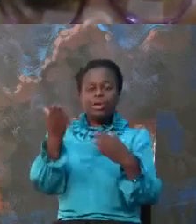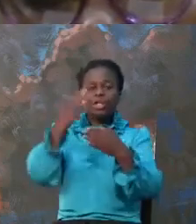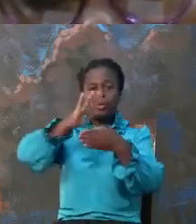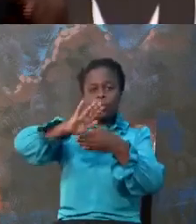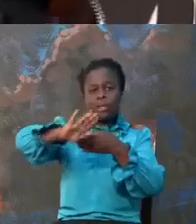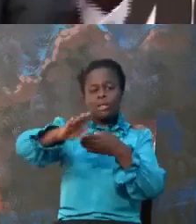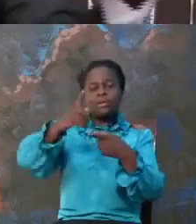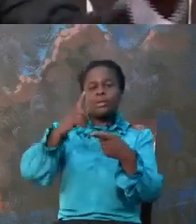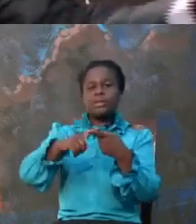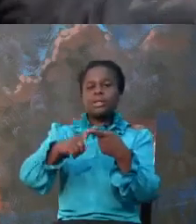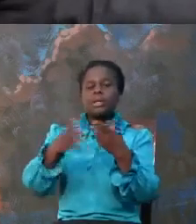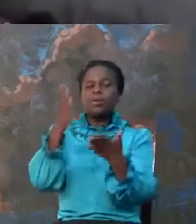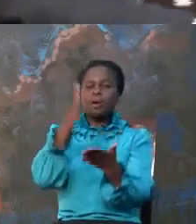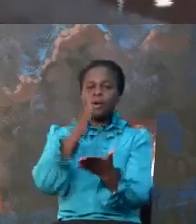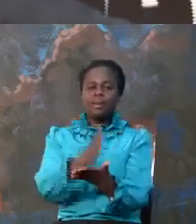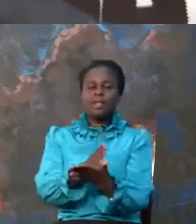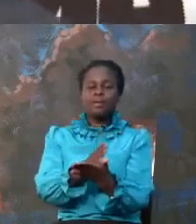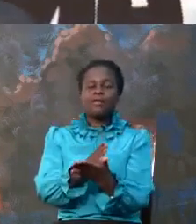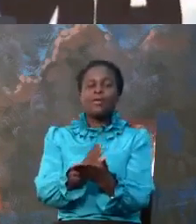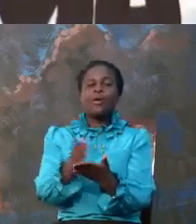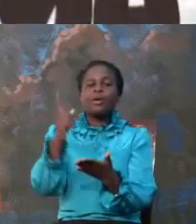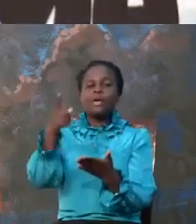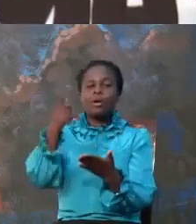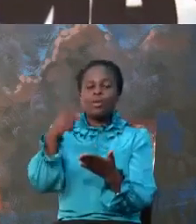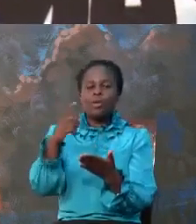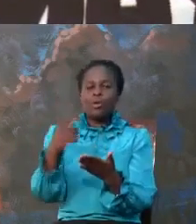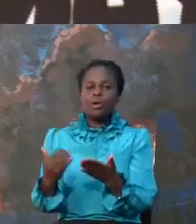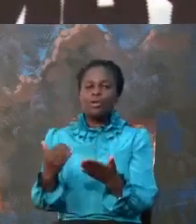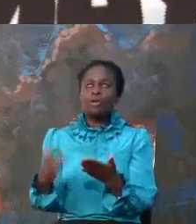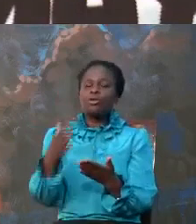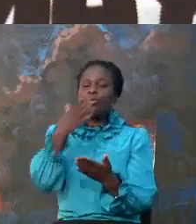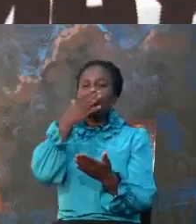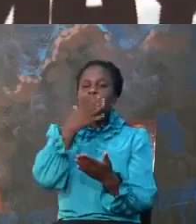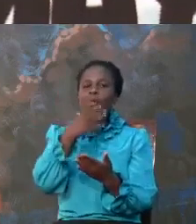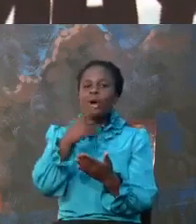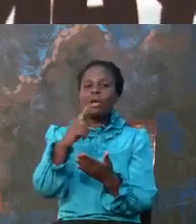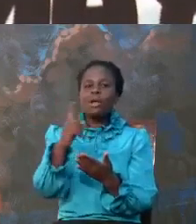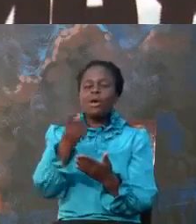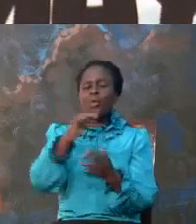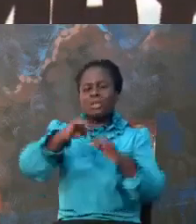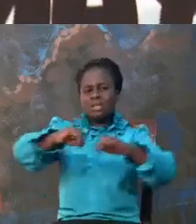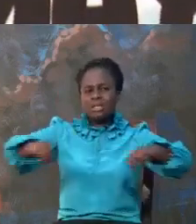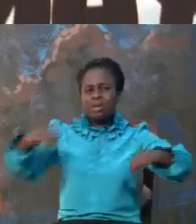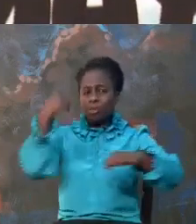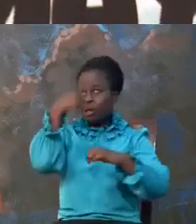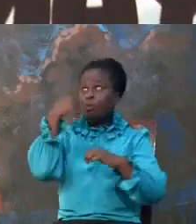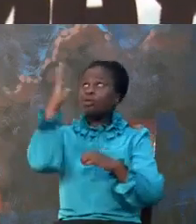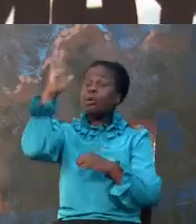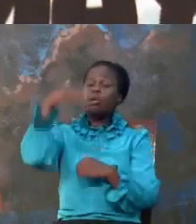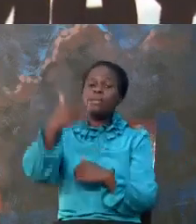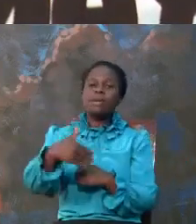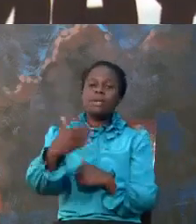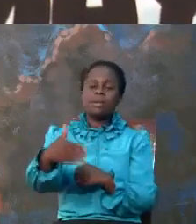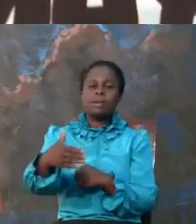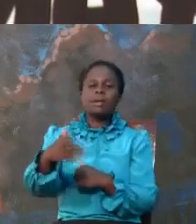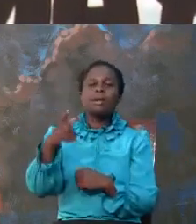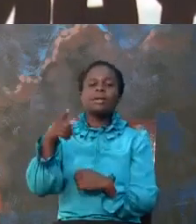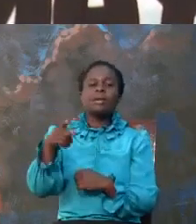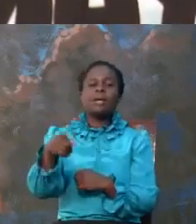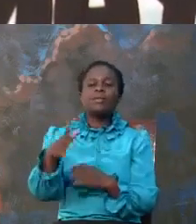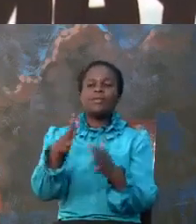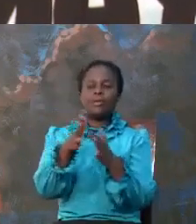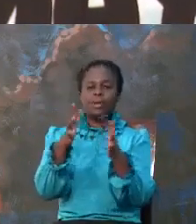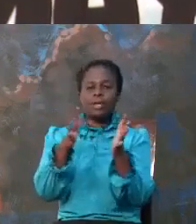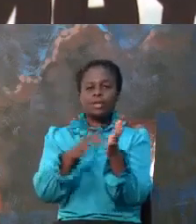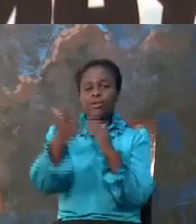kurejeshwa tena kwa ukamilifu na kuwa watoto wa Bwana, wasitengwe na uso wake milele. Na hiyo ndio